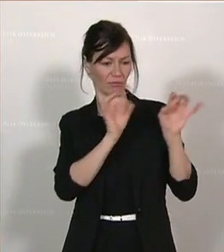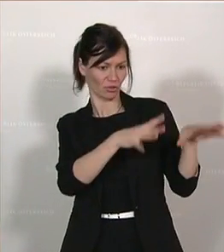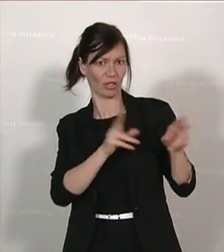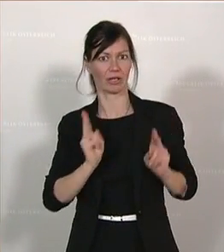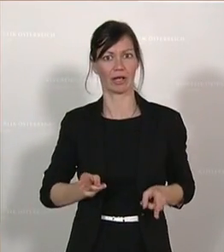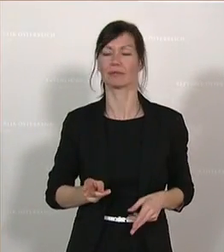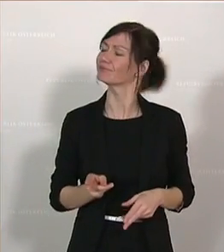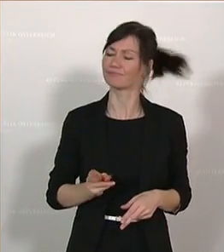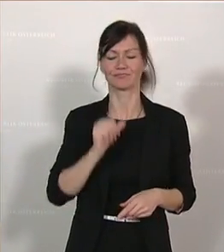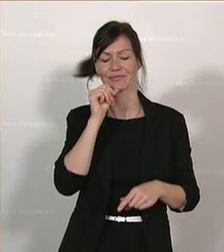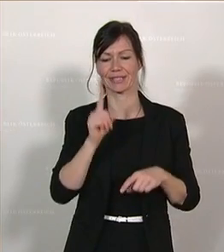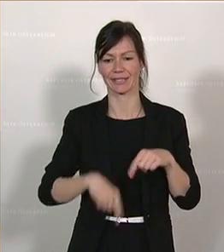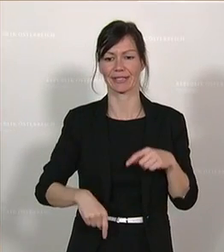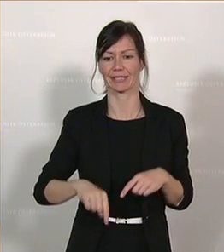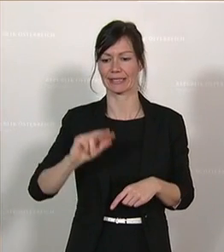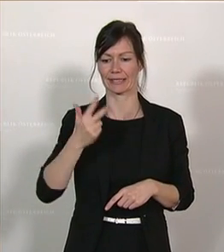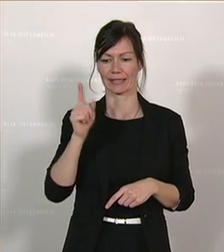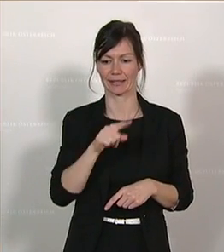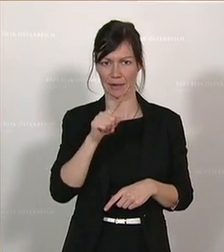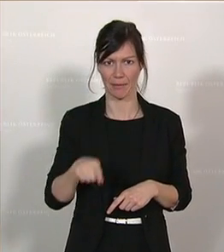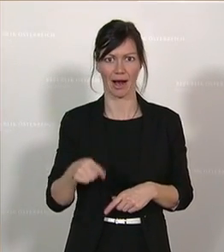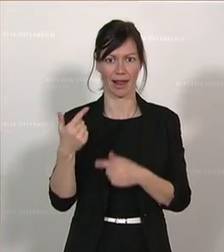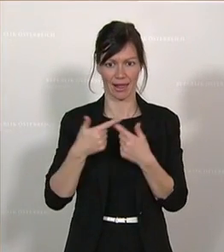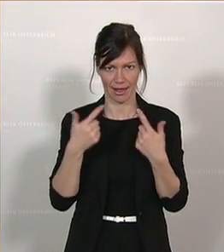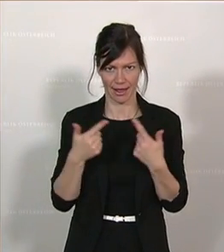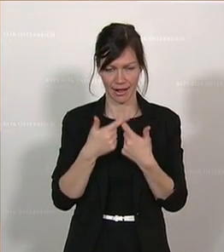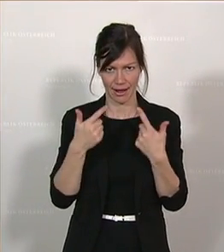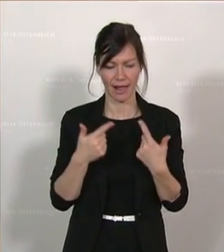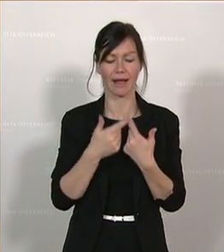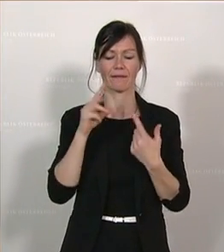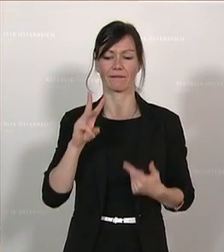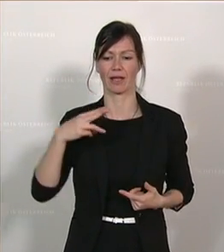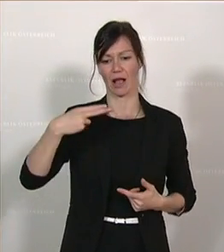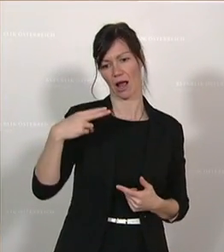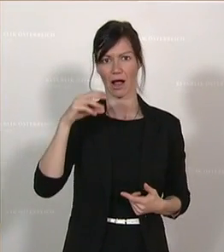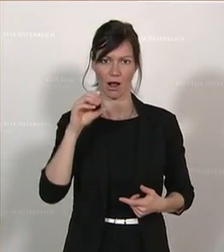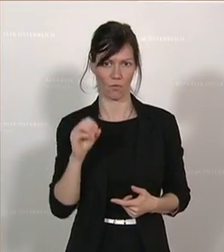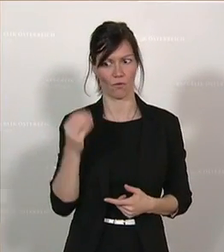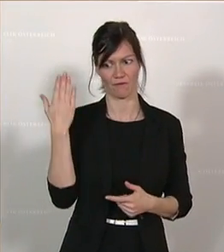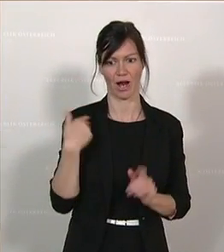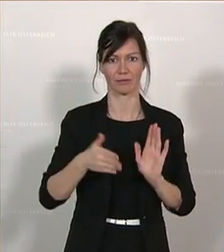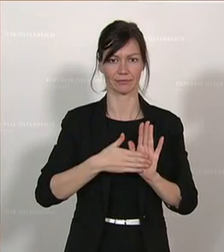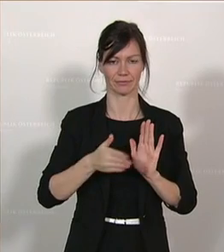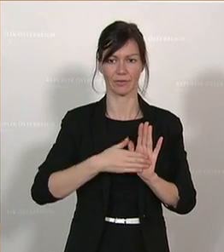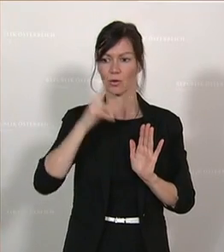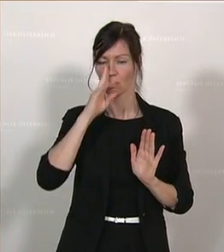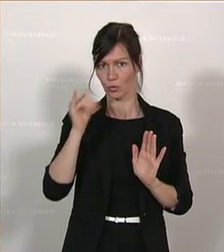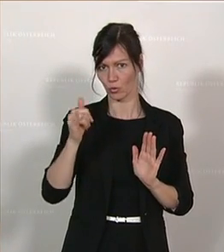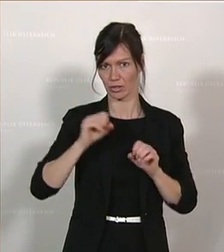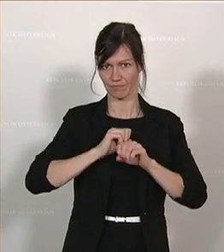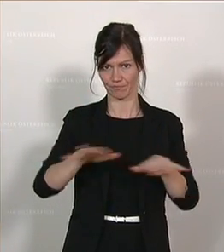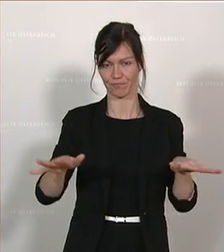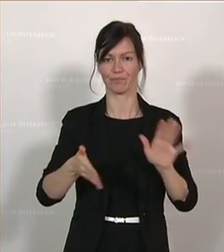Ich behaupte es, ich erkläre es jetzt zum dritten Mal. Die WHO hat festgestellt und dies bereits im Juni veröffentlicht,